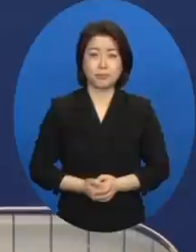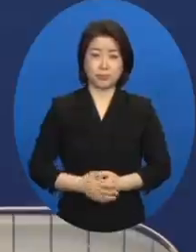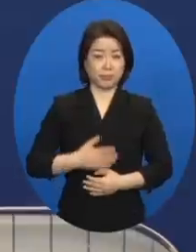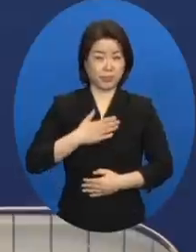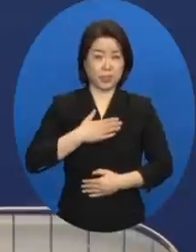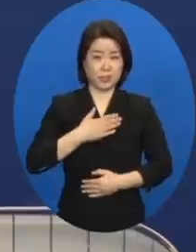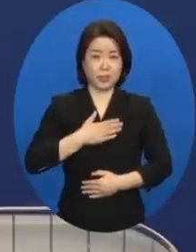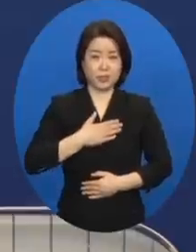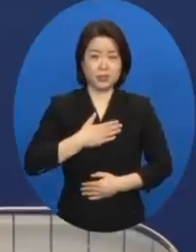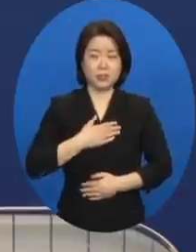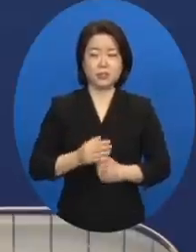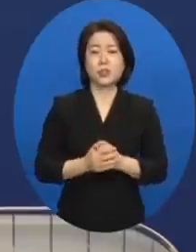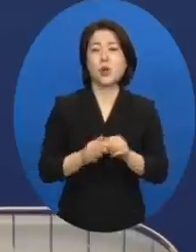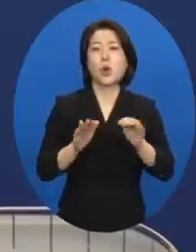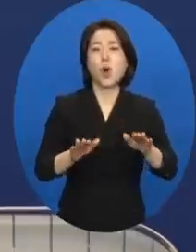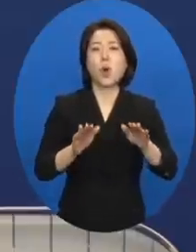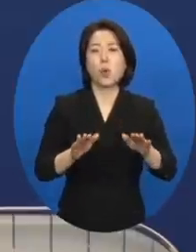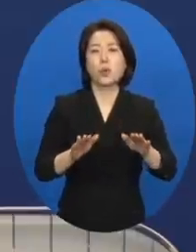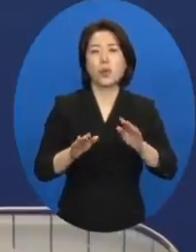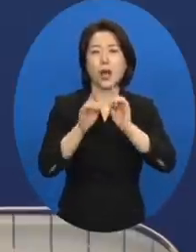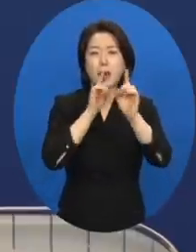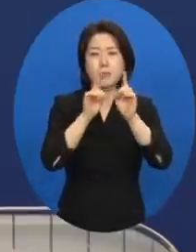저는요 오늘 말씀